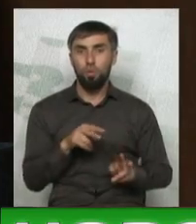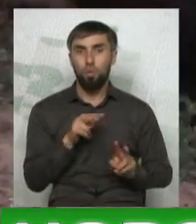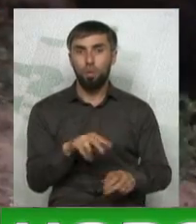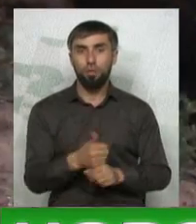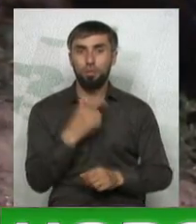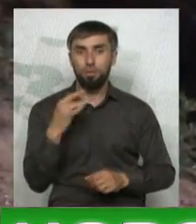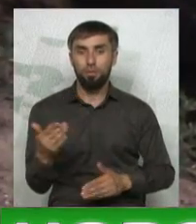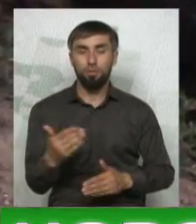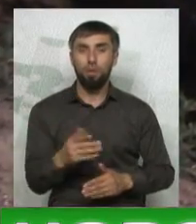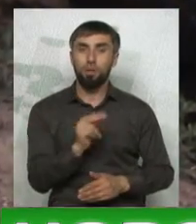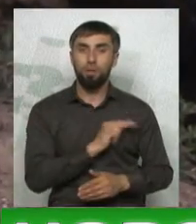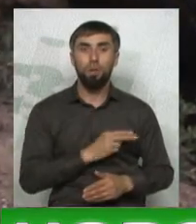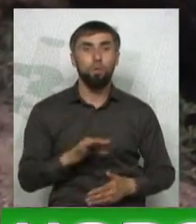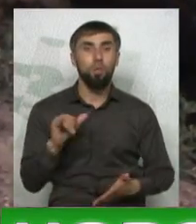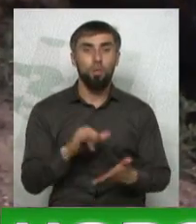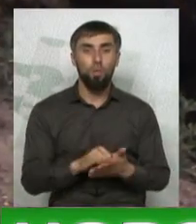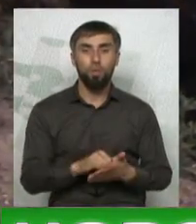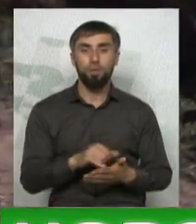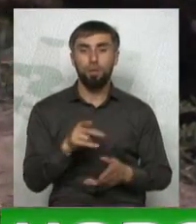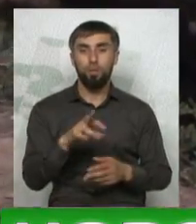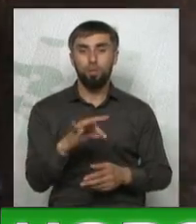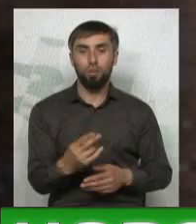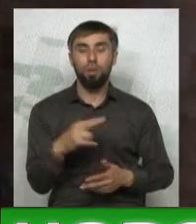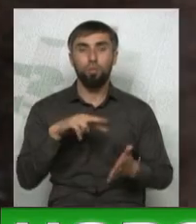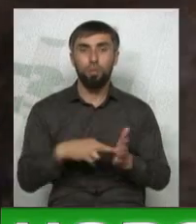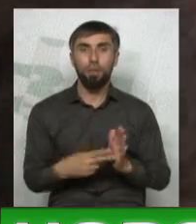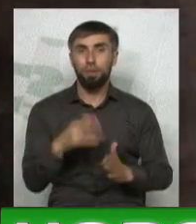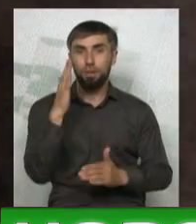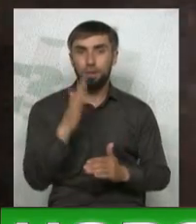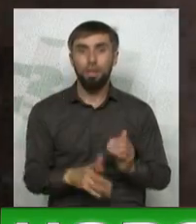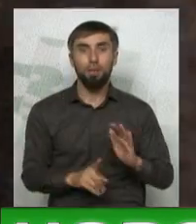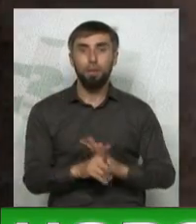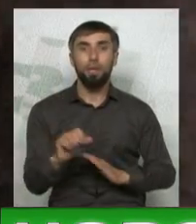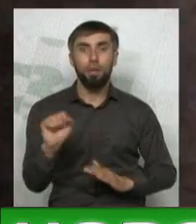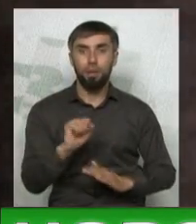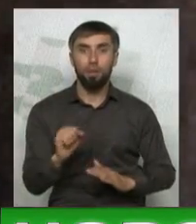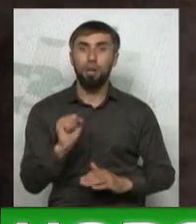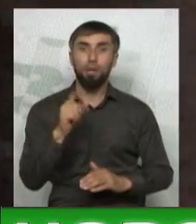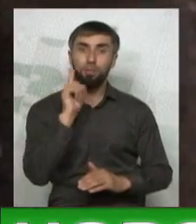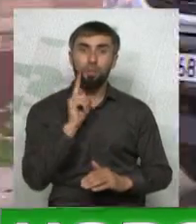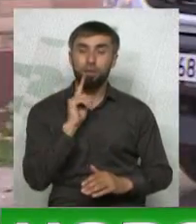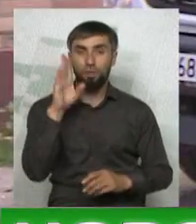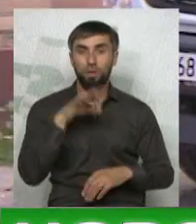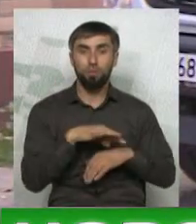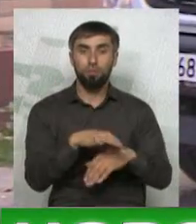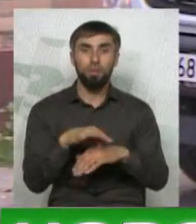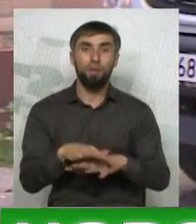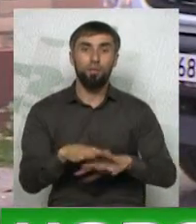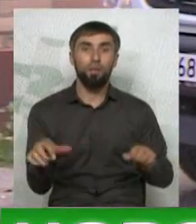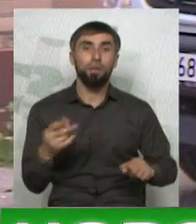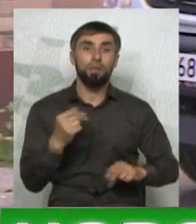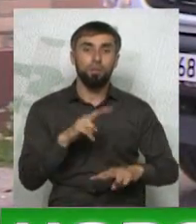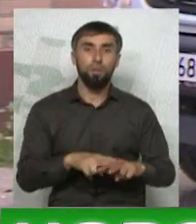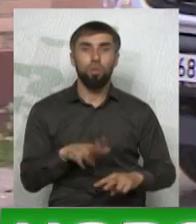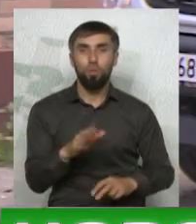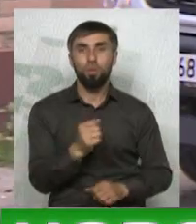республики. Работы по установке мини-каптажного колодца планируют закончить к началу августа. А пока подвоз воды власти на местах